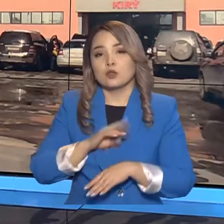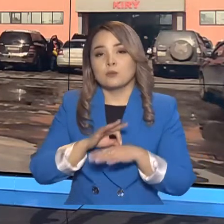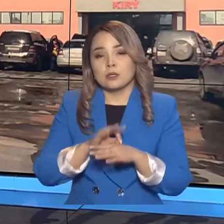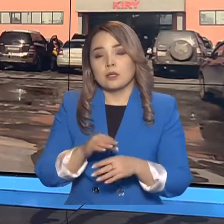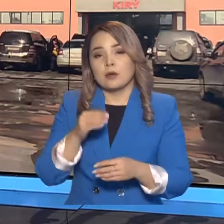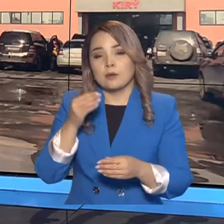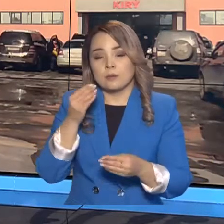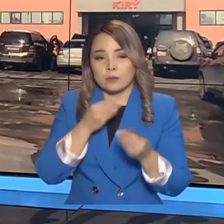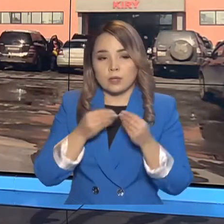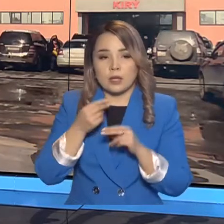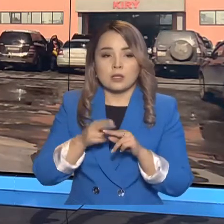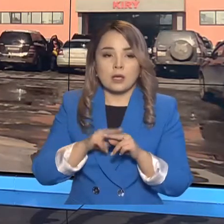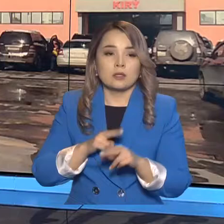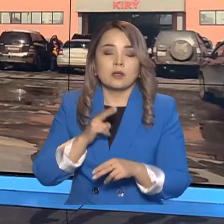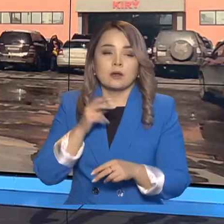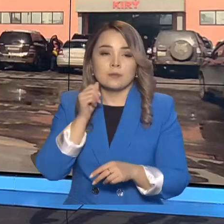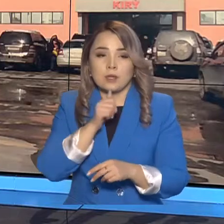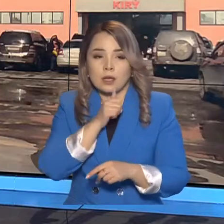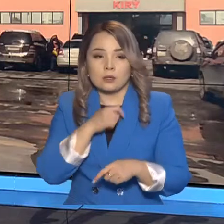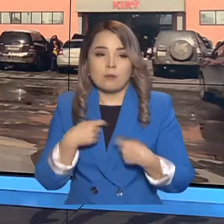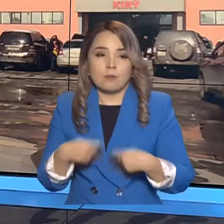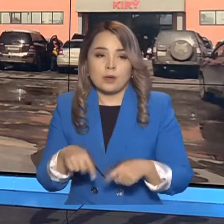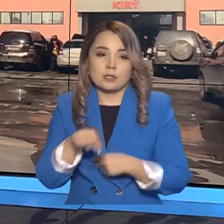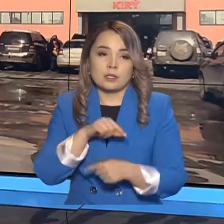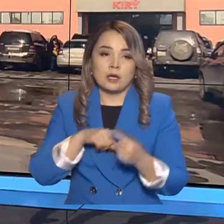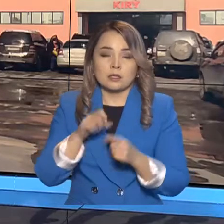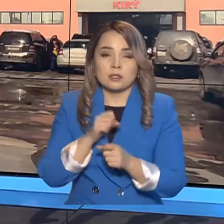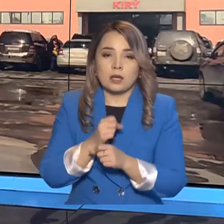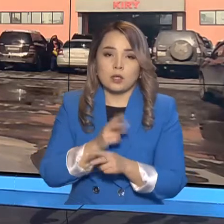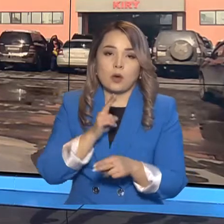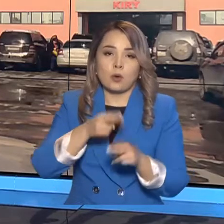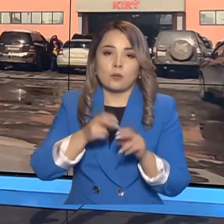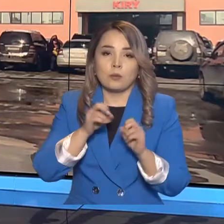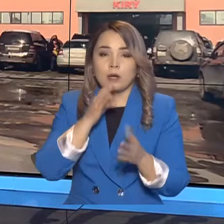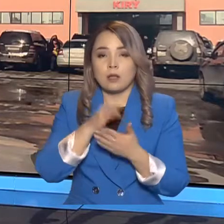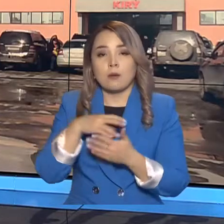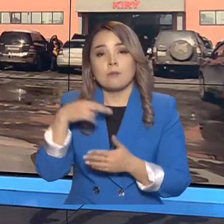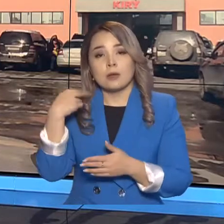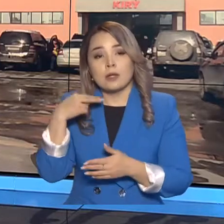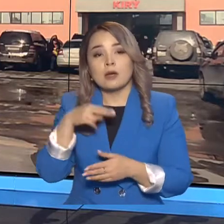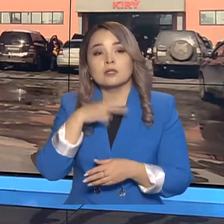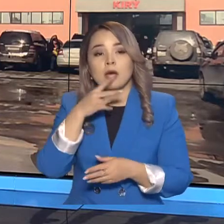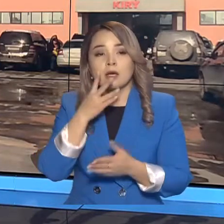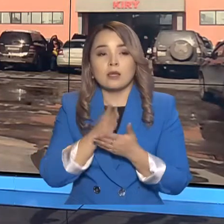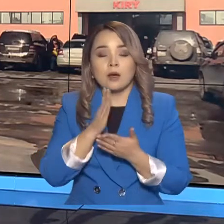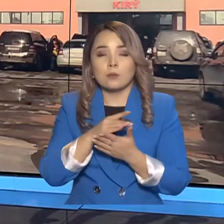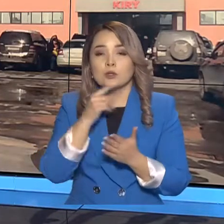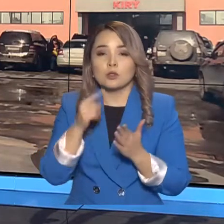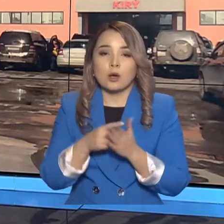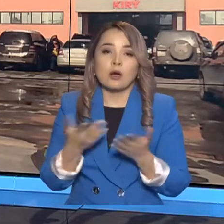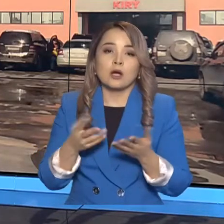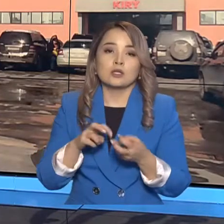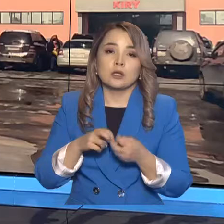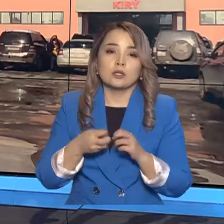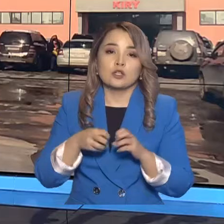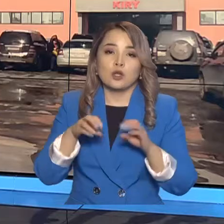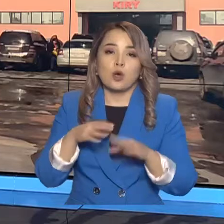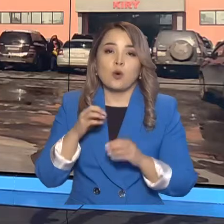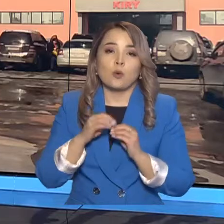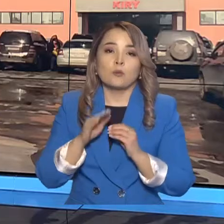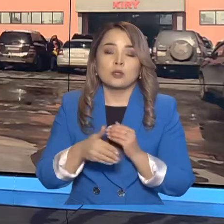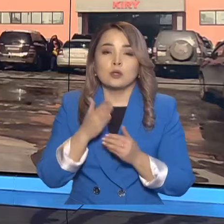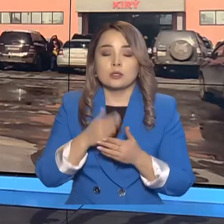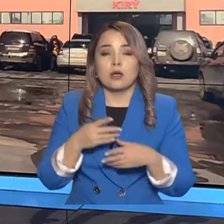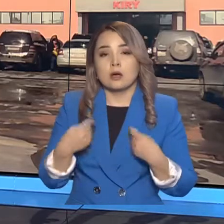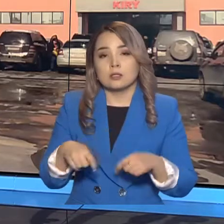көлеңкелі бизнеске тосқауыл қоюға болады дейді алматылық сарапшылар. Президенттің де назарына іліккен мәселе қалай шешілмек? 10 мыңға жуық адам